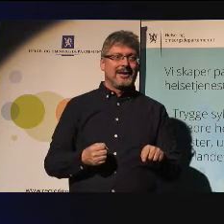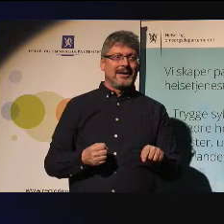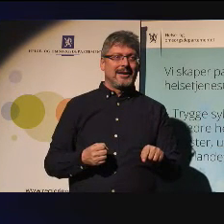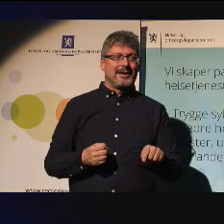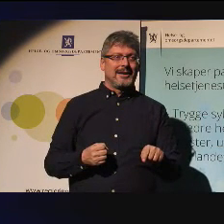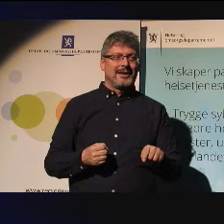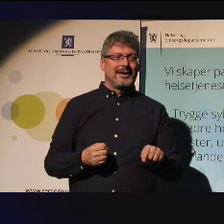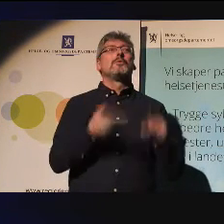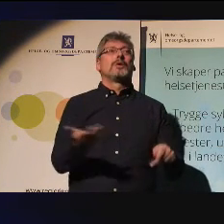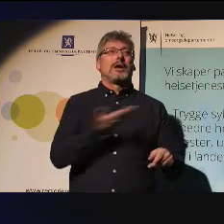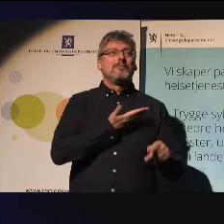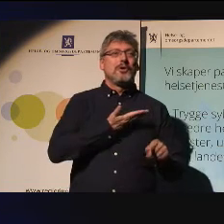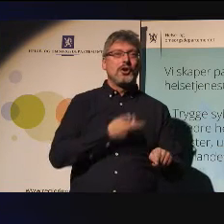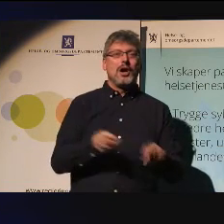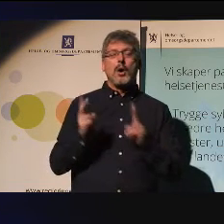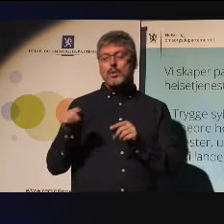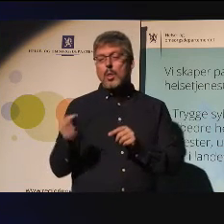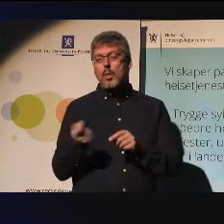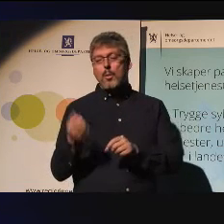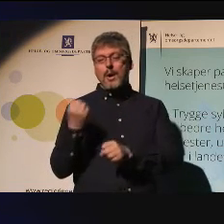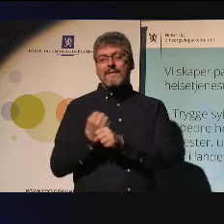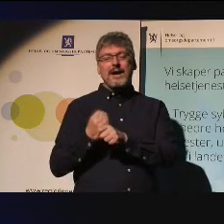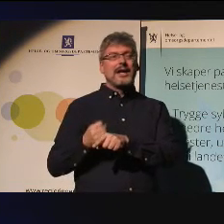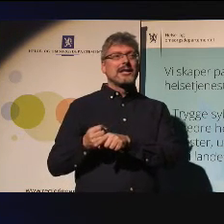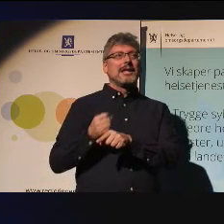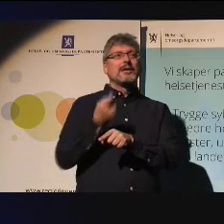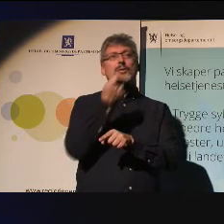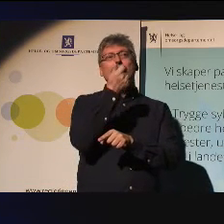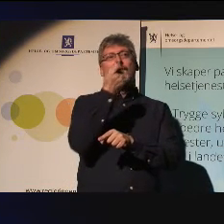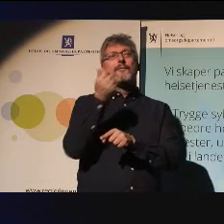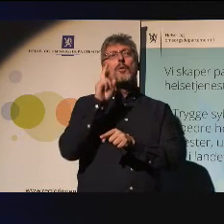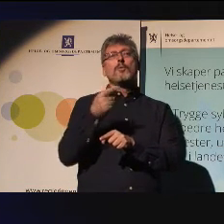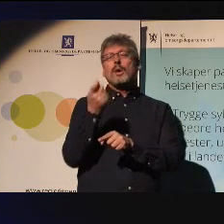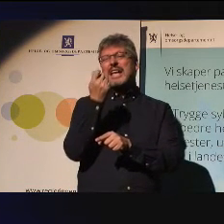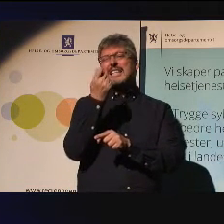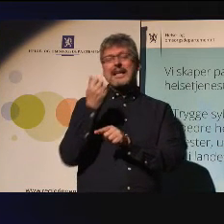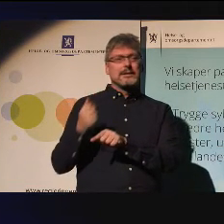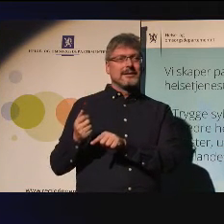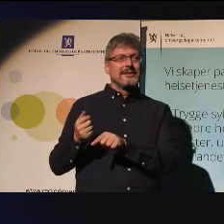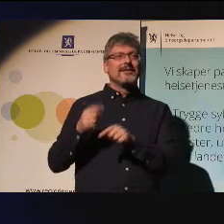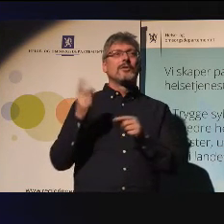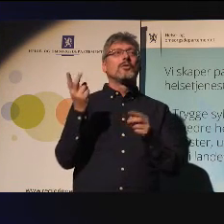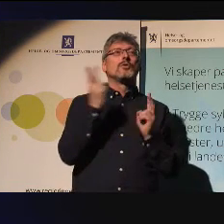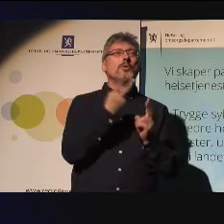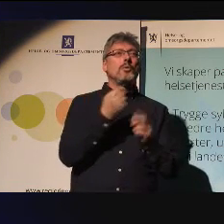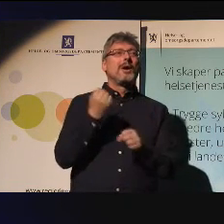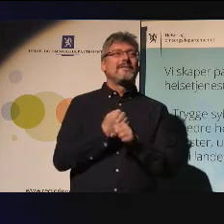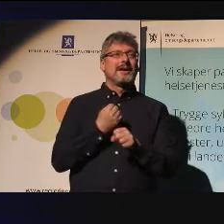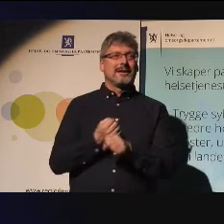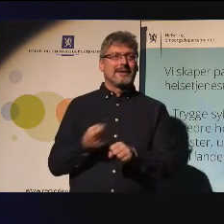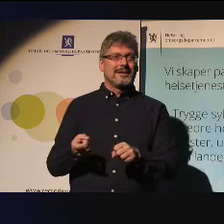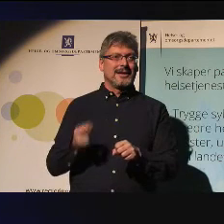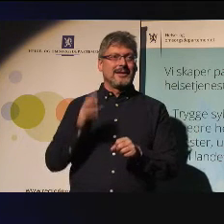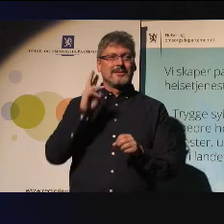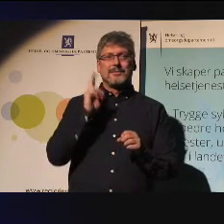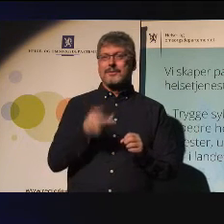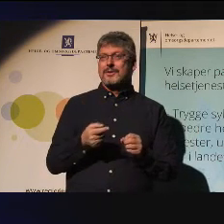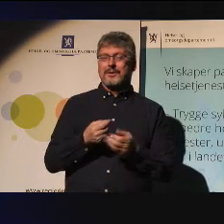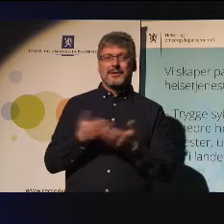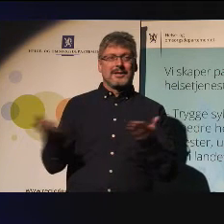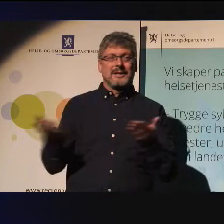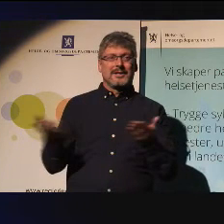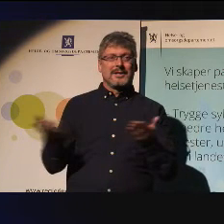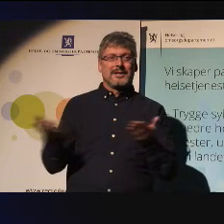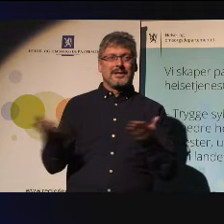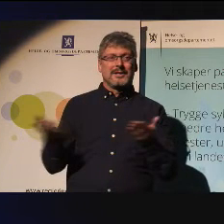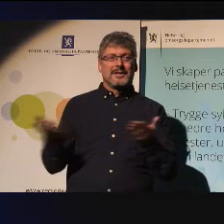mye, og så inneholdt noen verktøy som få bruker veldig sjelden. Og så noen verktøy som ble brukt riktig, og noen verktøy som ble